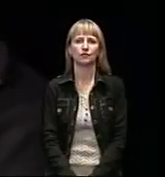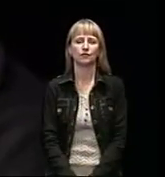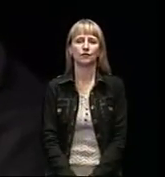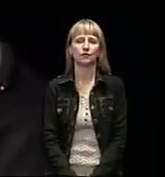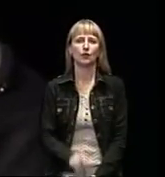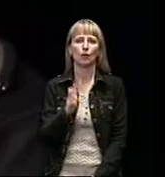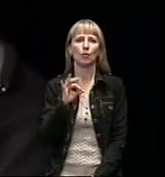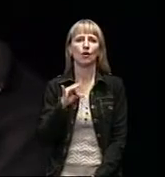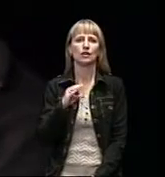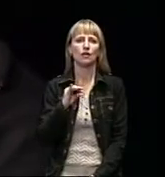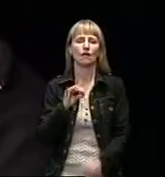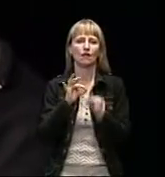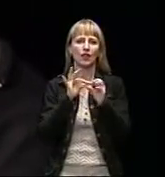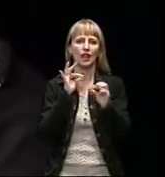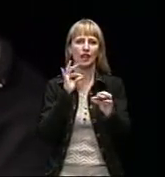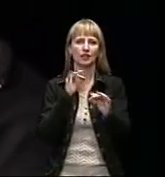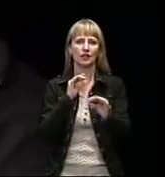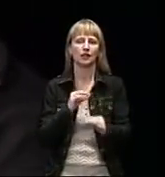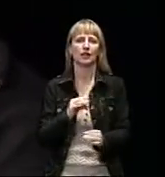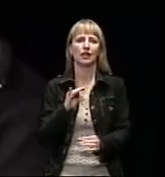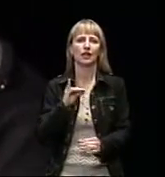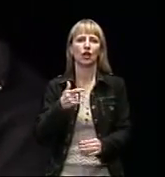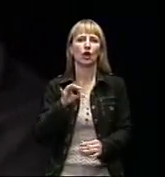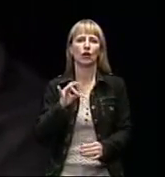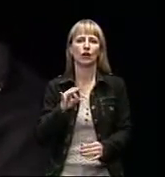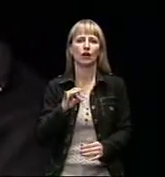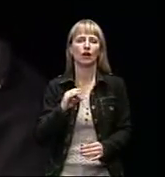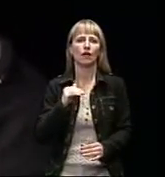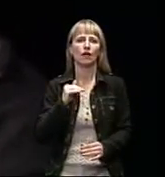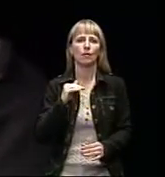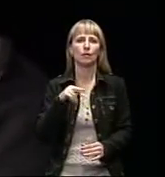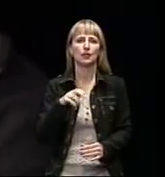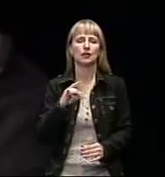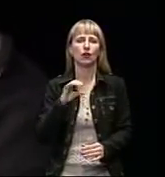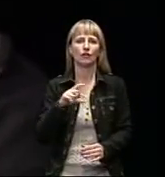Виталий Борисов – флейты. Игорь Сава – ситар.